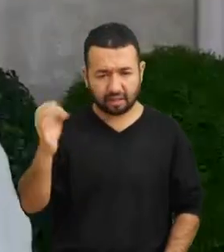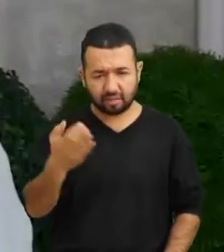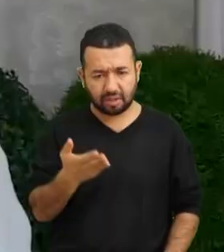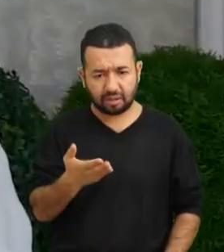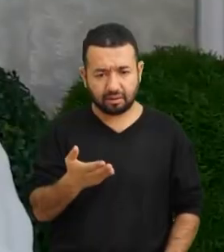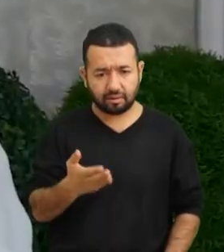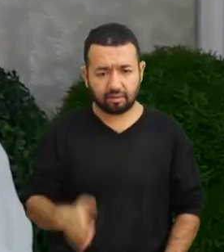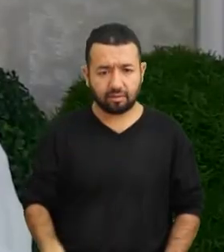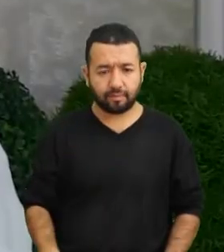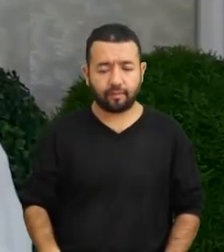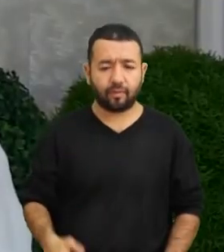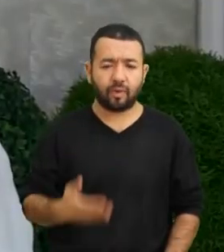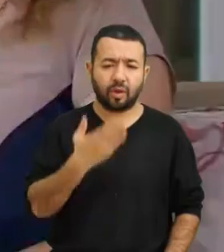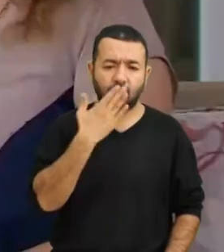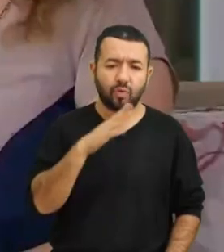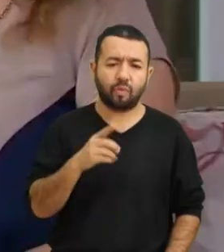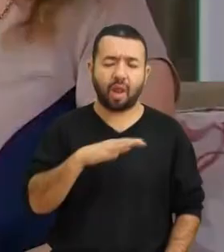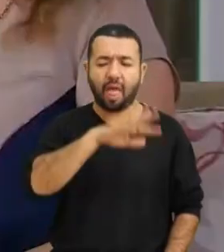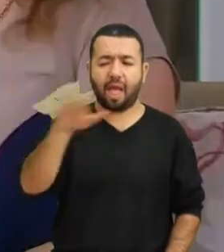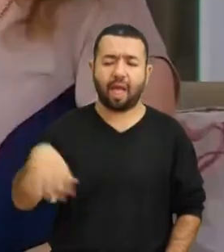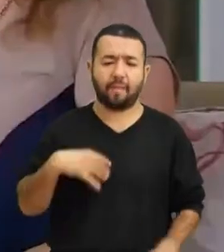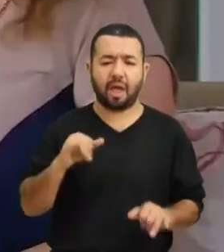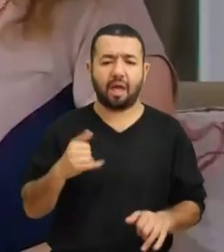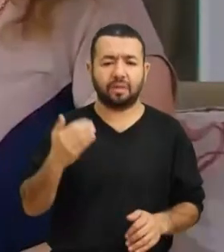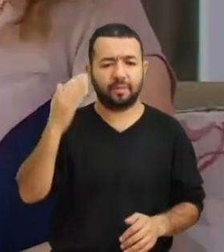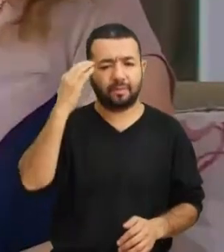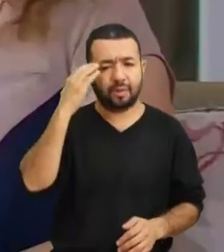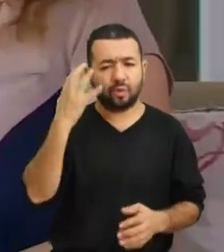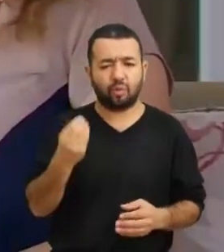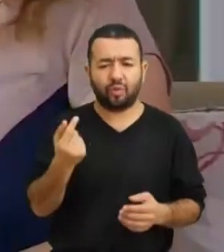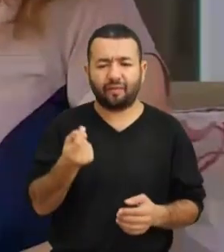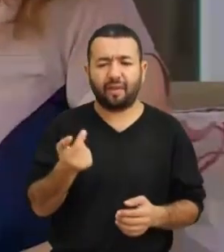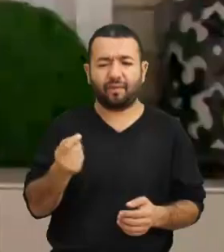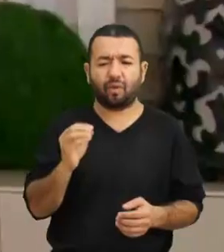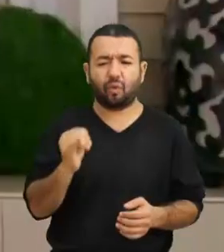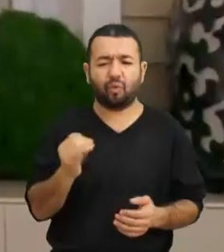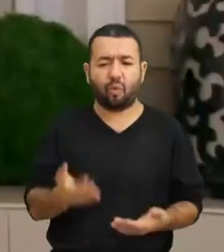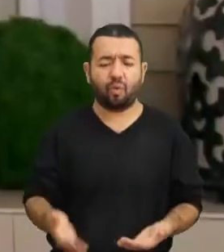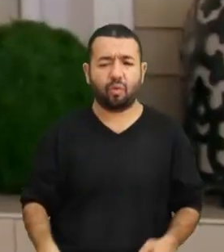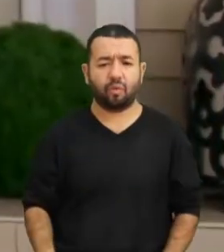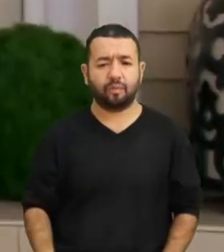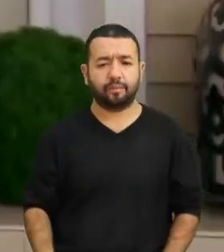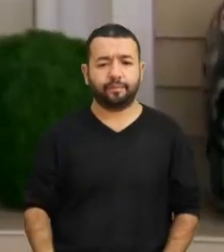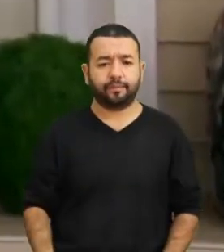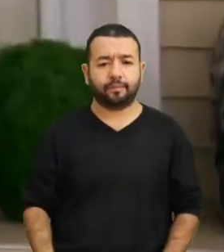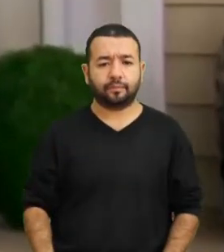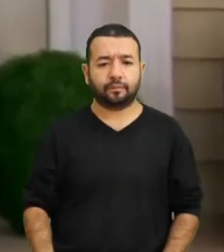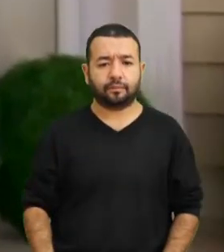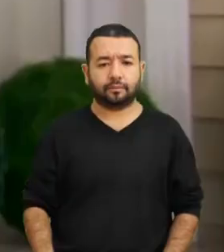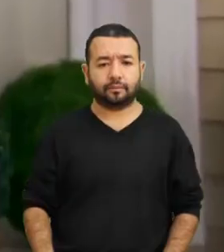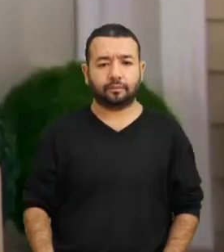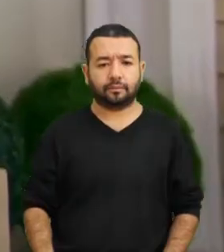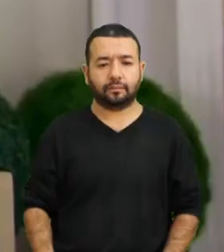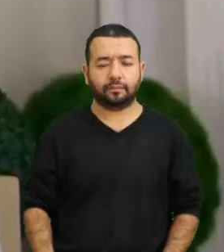galiba. Yok canım ya, bunlar herkesin başına gelebilecek küçük aksilikler sadece. Kemal yan yan